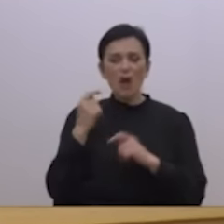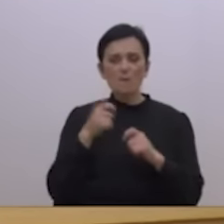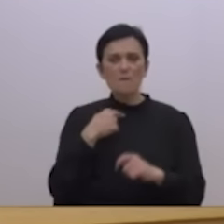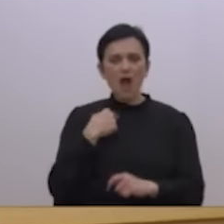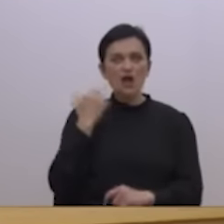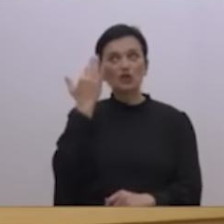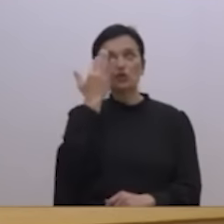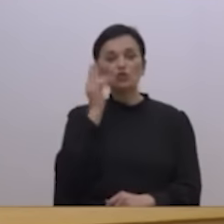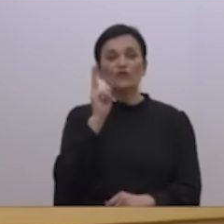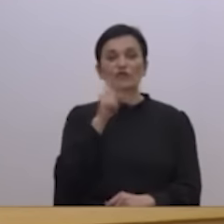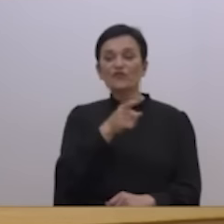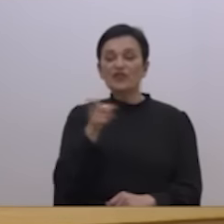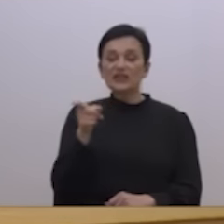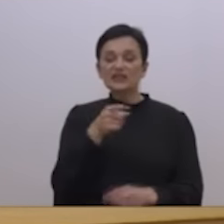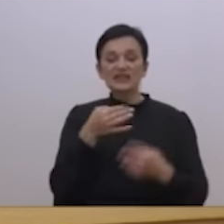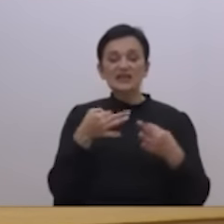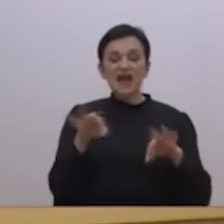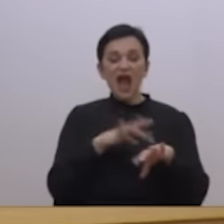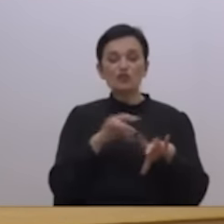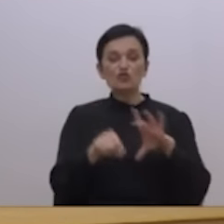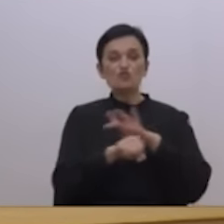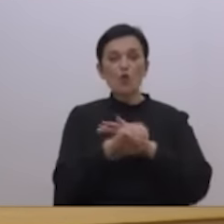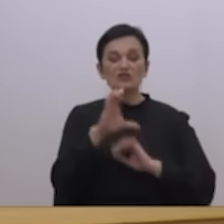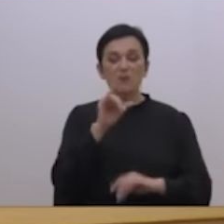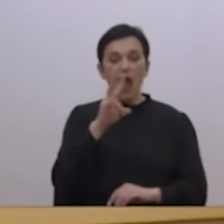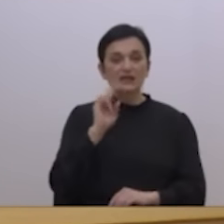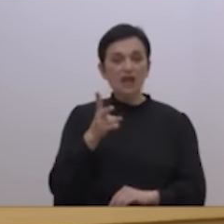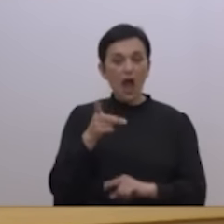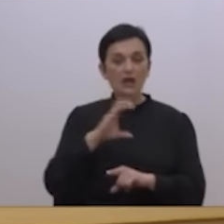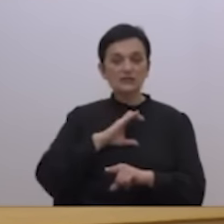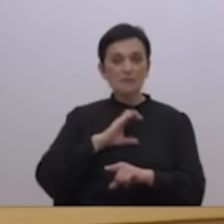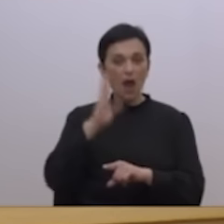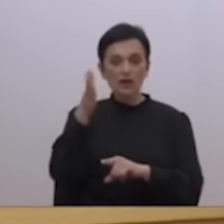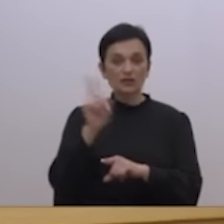რომ ვინმე თქვენგან გათავისუფლებული მონადა სპარტაკი აღმოჩნდება. მაგრამ